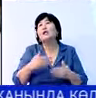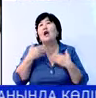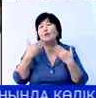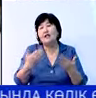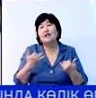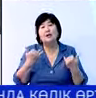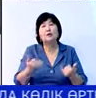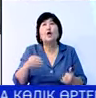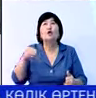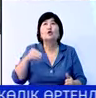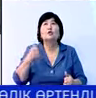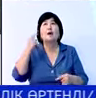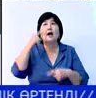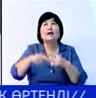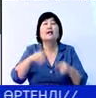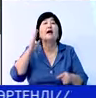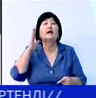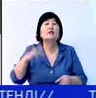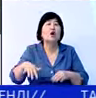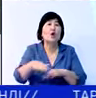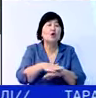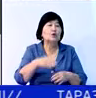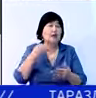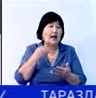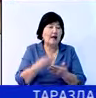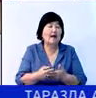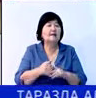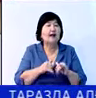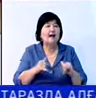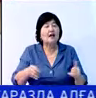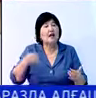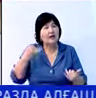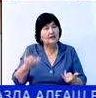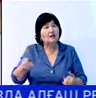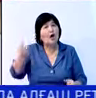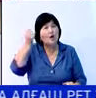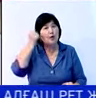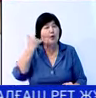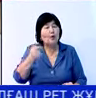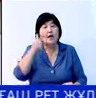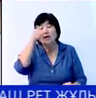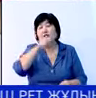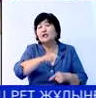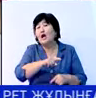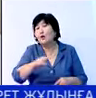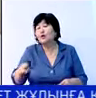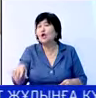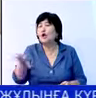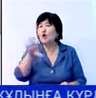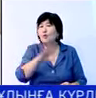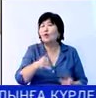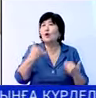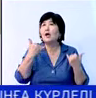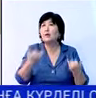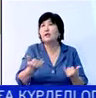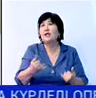оқыды. Жұбан мұрасы келешекте де жұртшылық кәдесінен аса беретін аса құнды мұра. Ол жылдар озған сайын бүкіл бітім